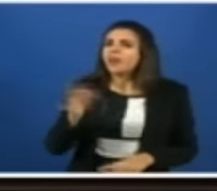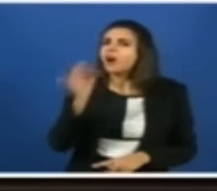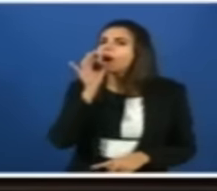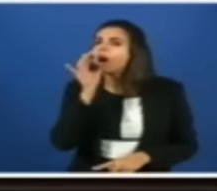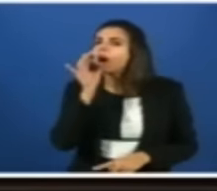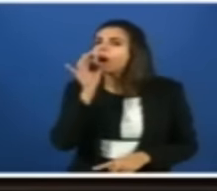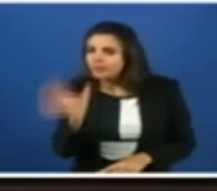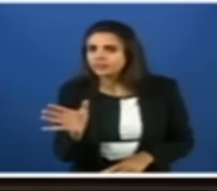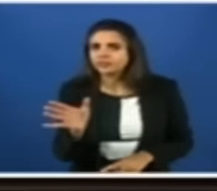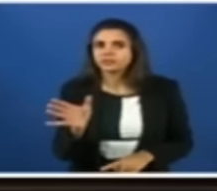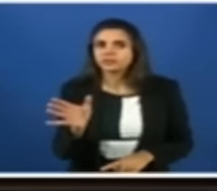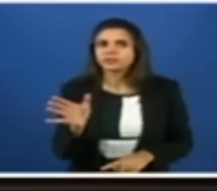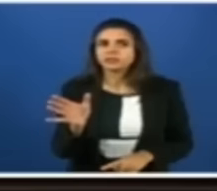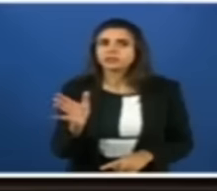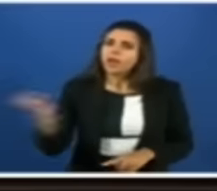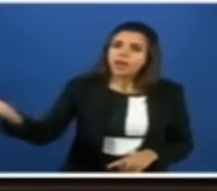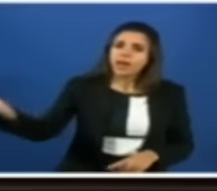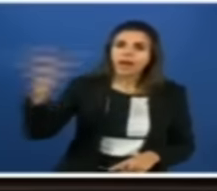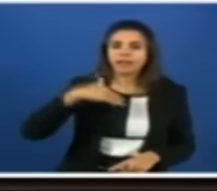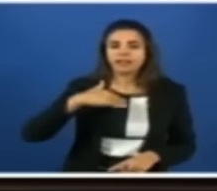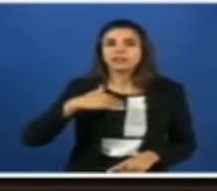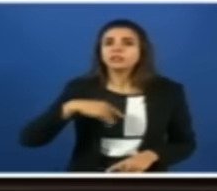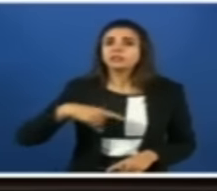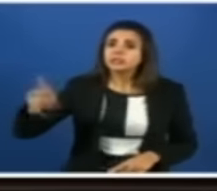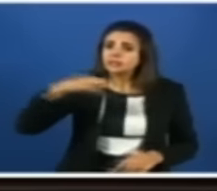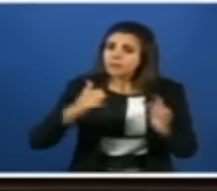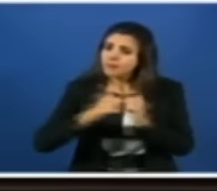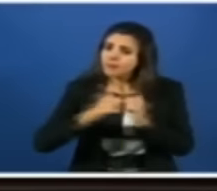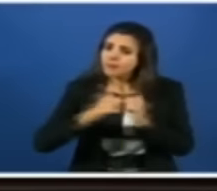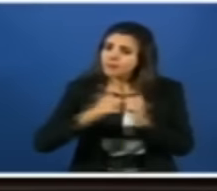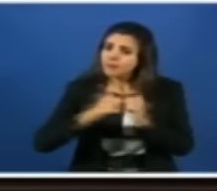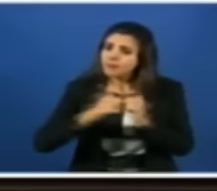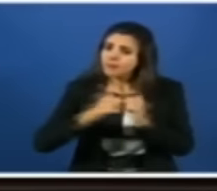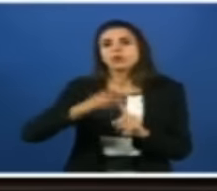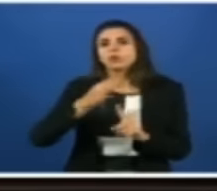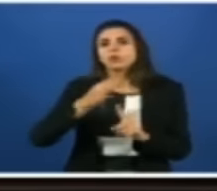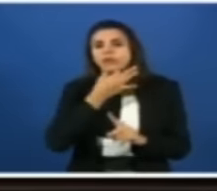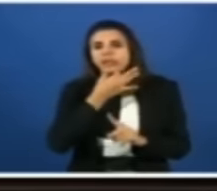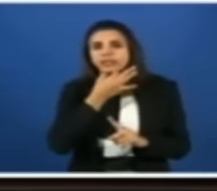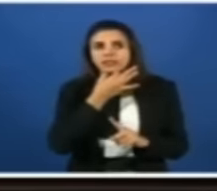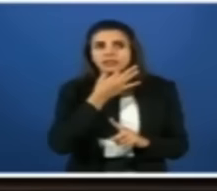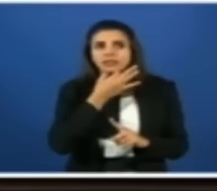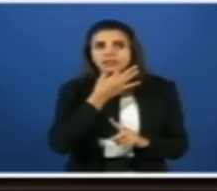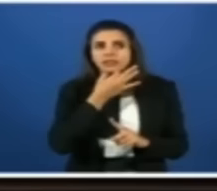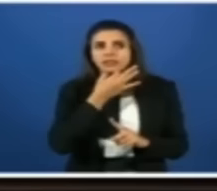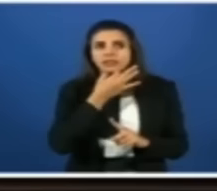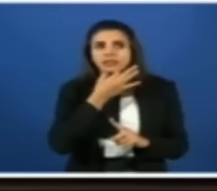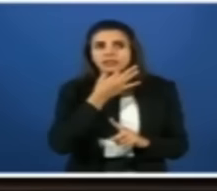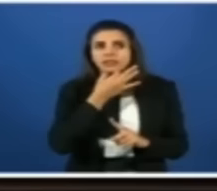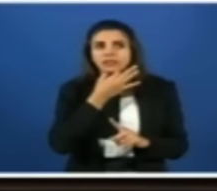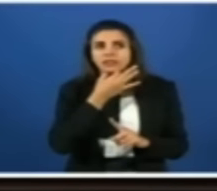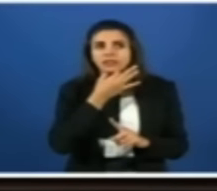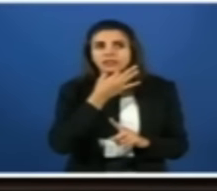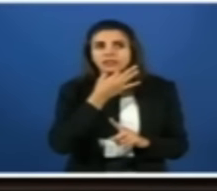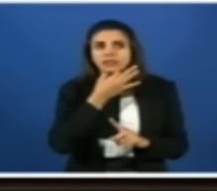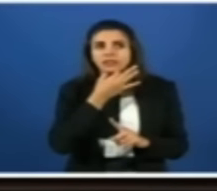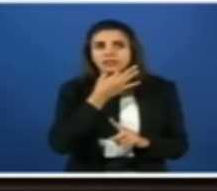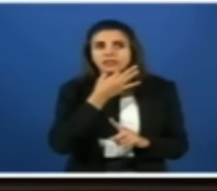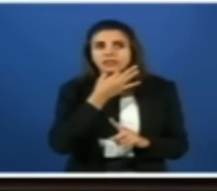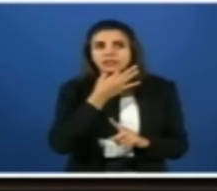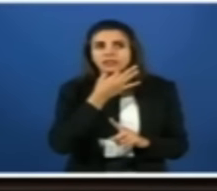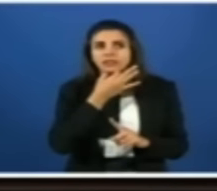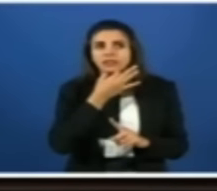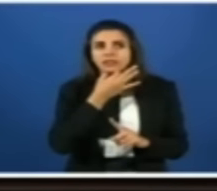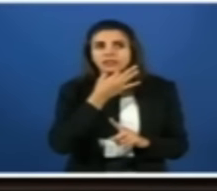bulunuyorum. Gelin siz de bu kervana katılın. Bu şeref hepinizin